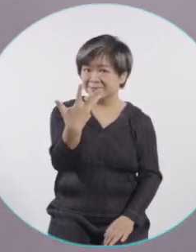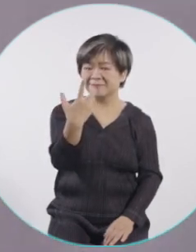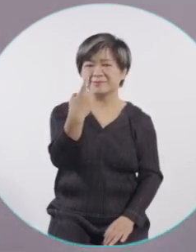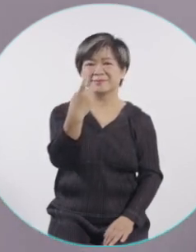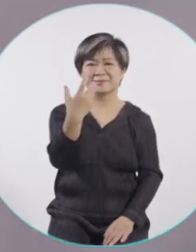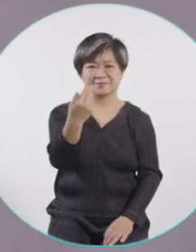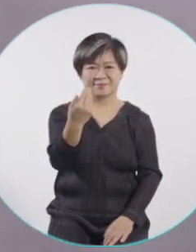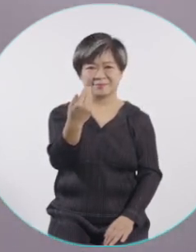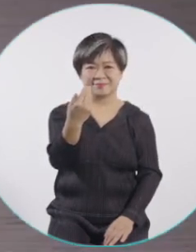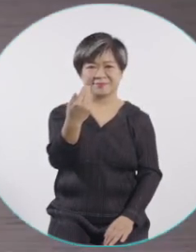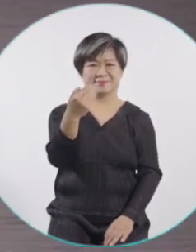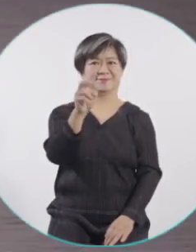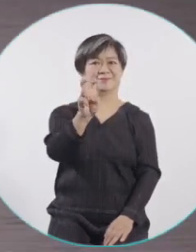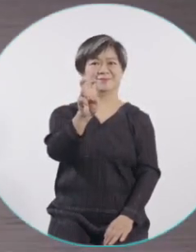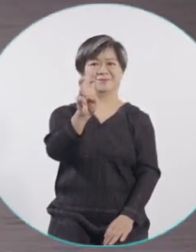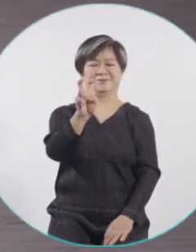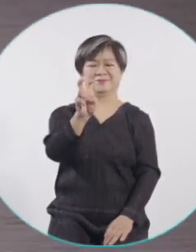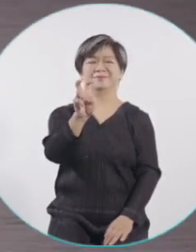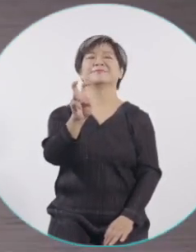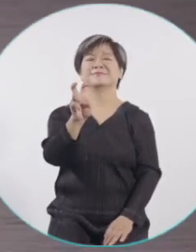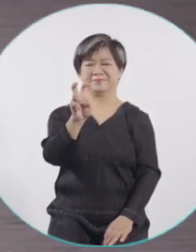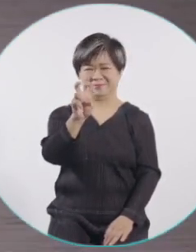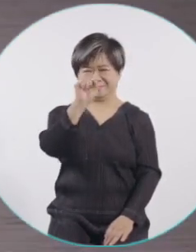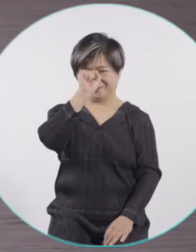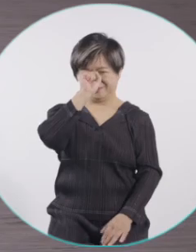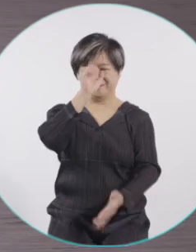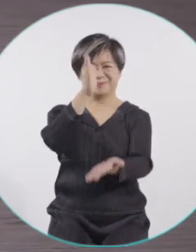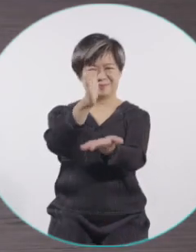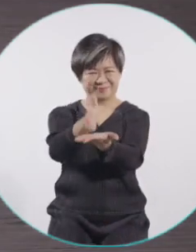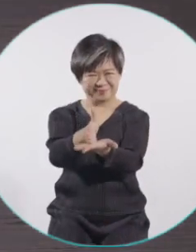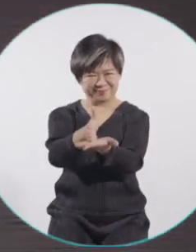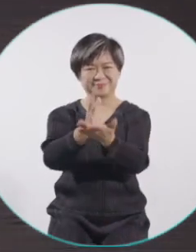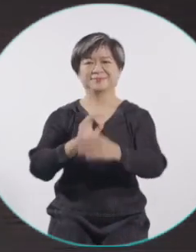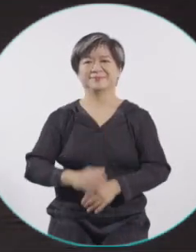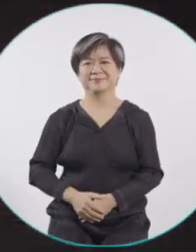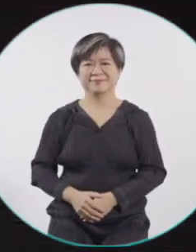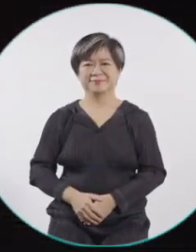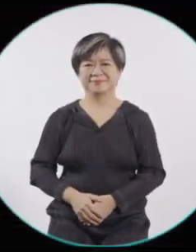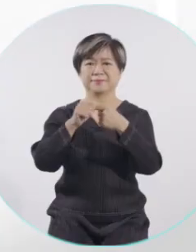八、十九、二十。好，停。